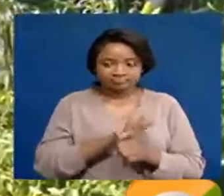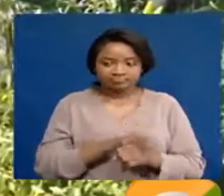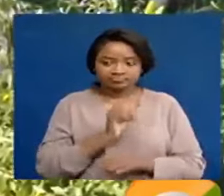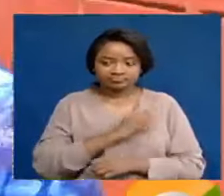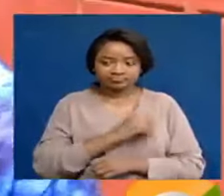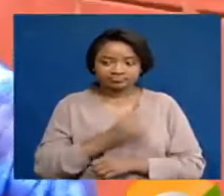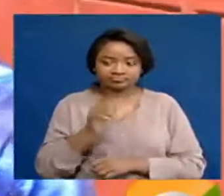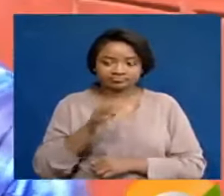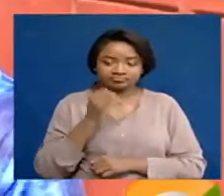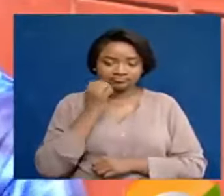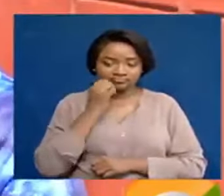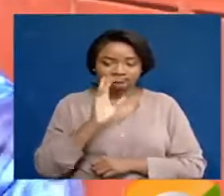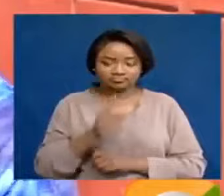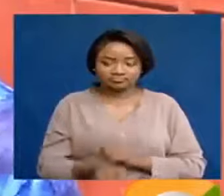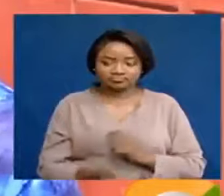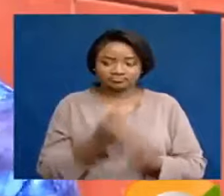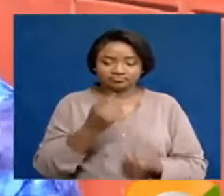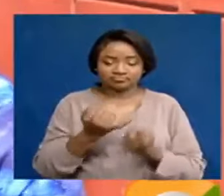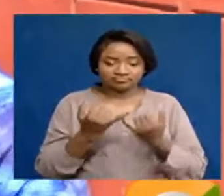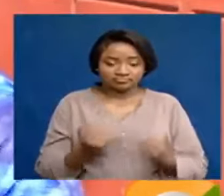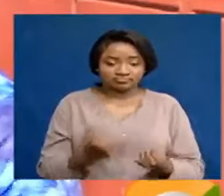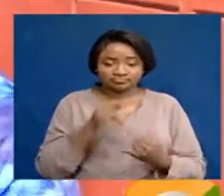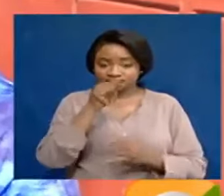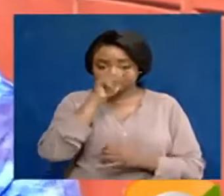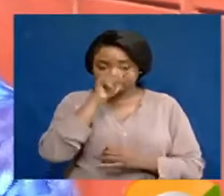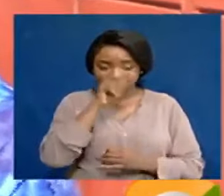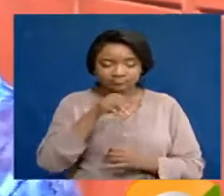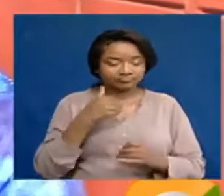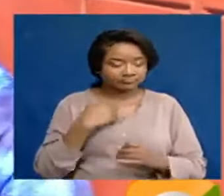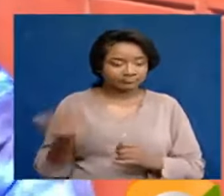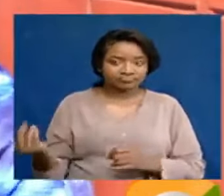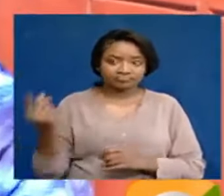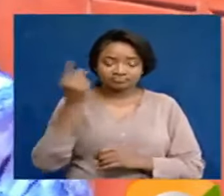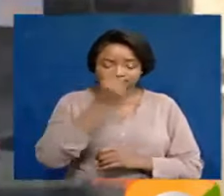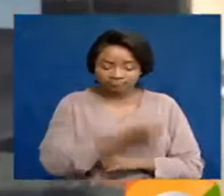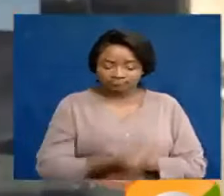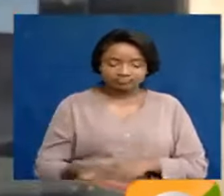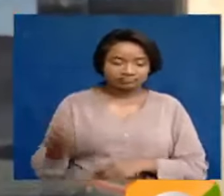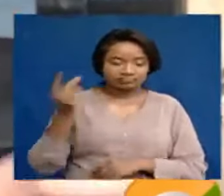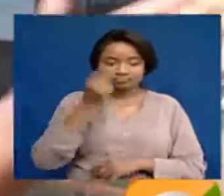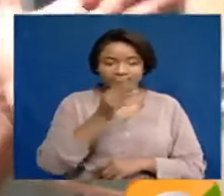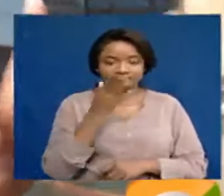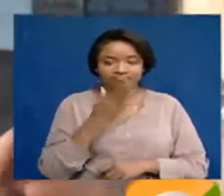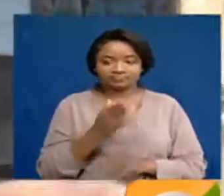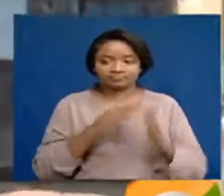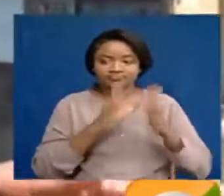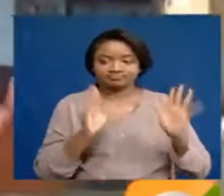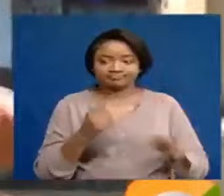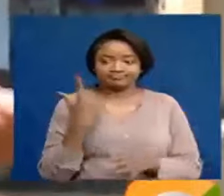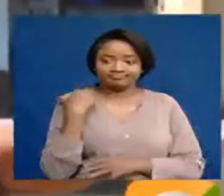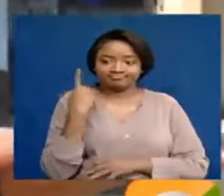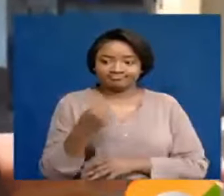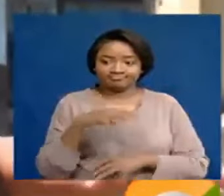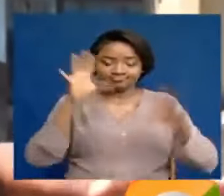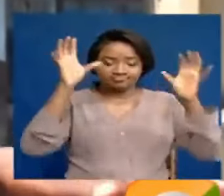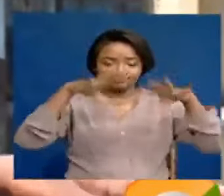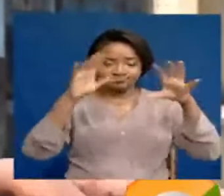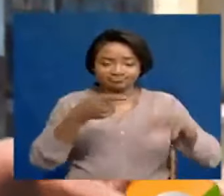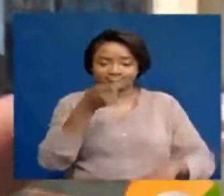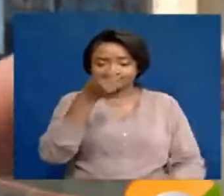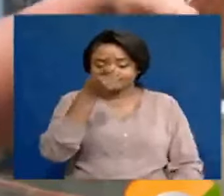magonjwa. Mbu ni kama nzi. Kwa nyumba usiku na mchana, mbu ni kama nzi. Juzi imenyesha tu mvua kidogo